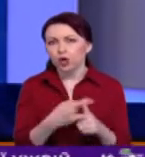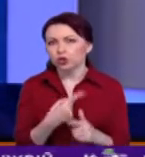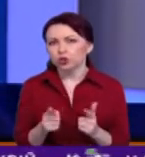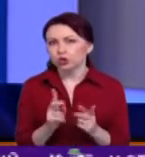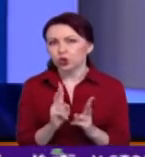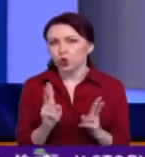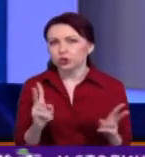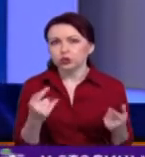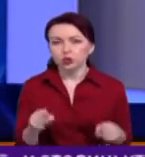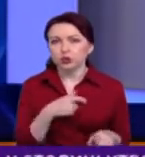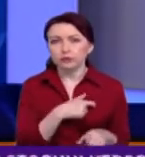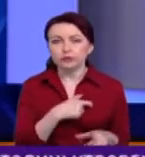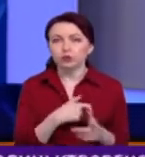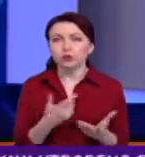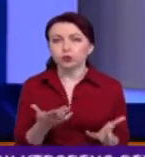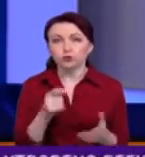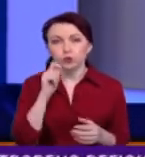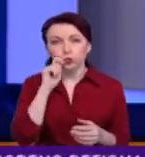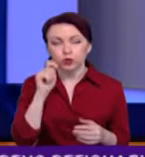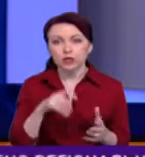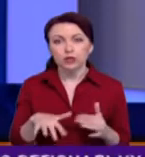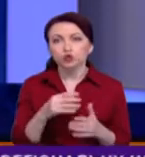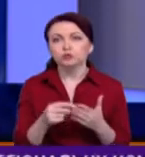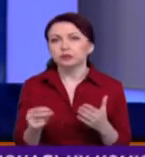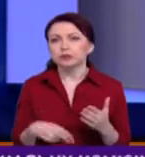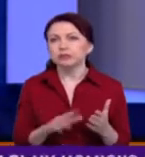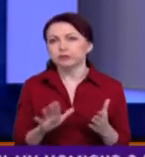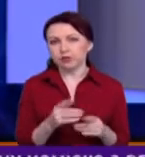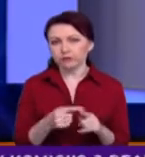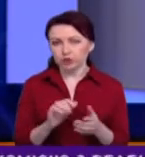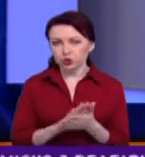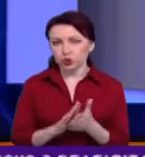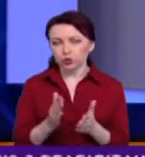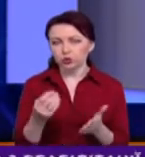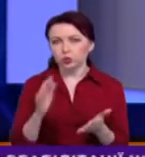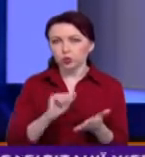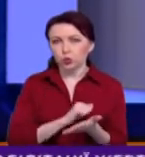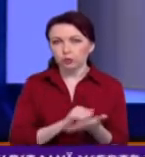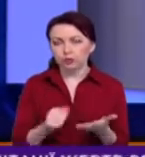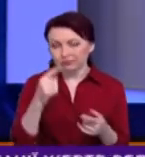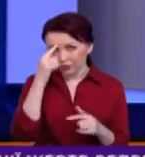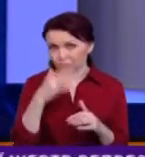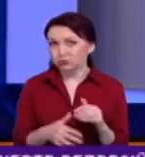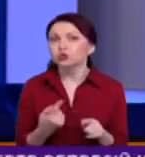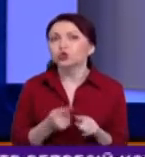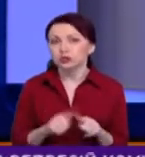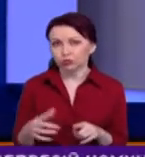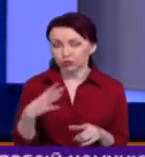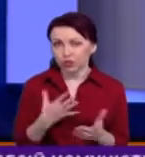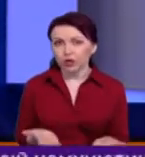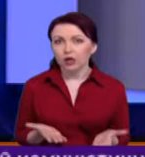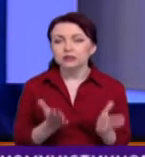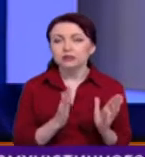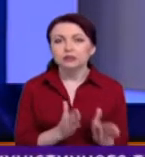особою Верховної Ради України щодо підписання цього документу. Тобто розуміємо, що це була